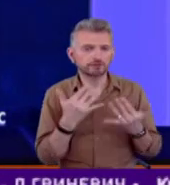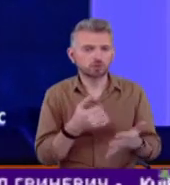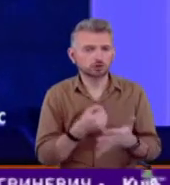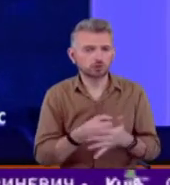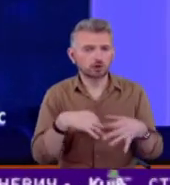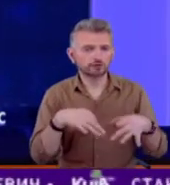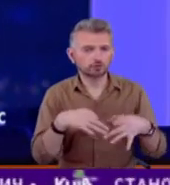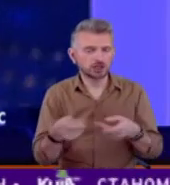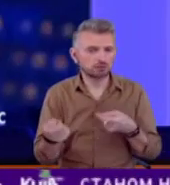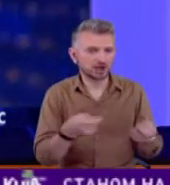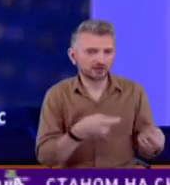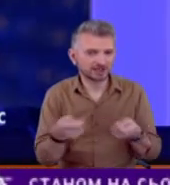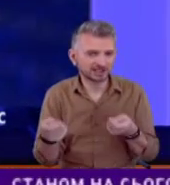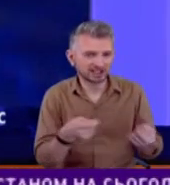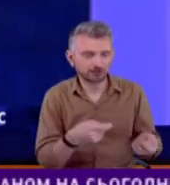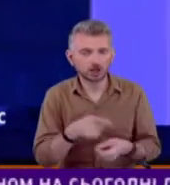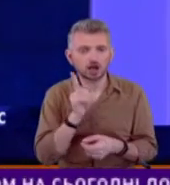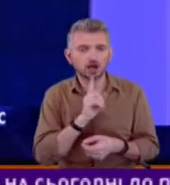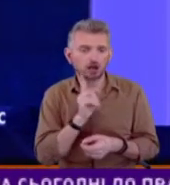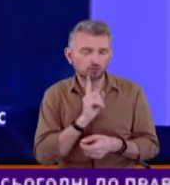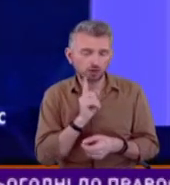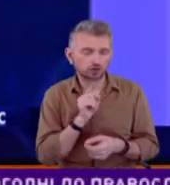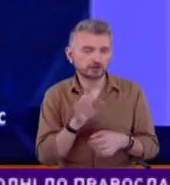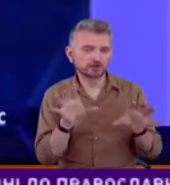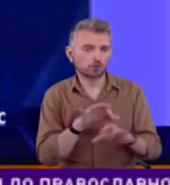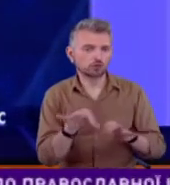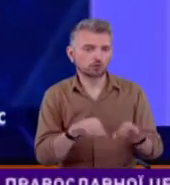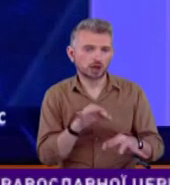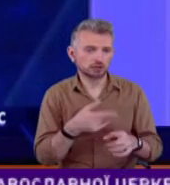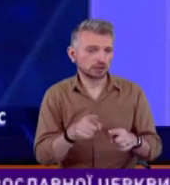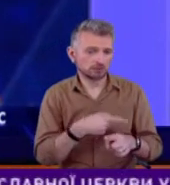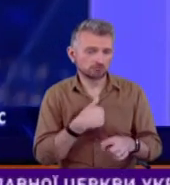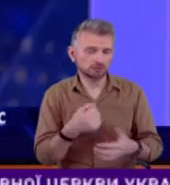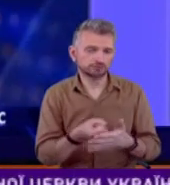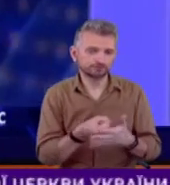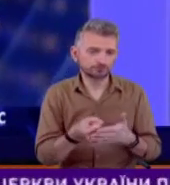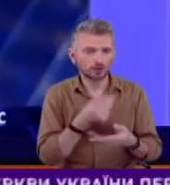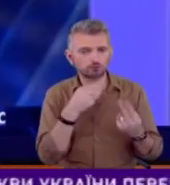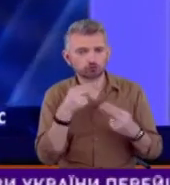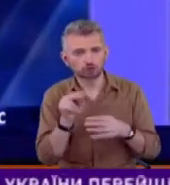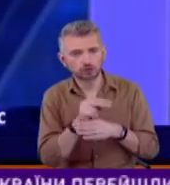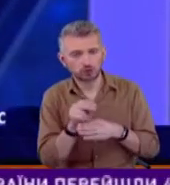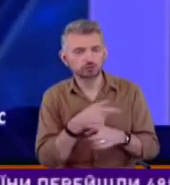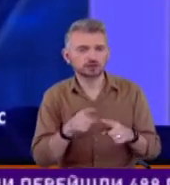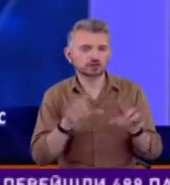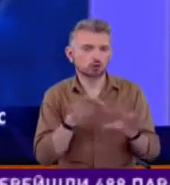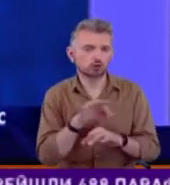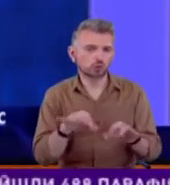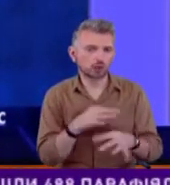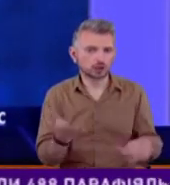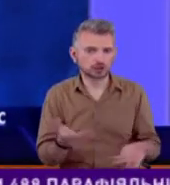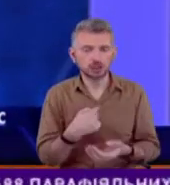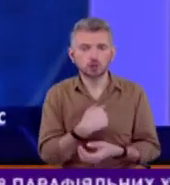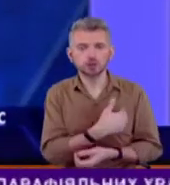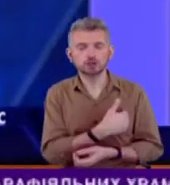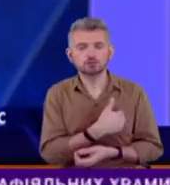автомобільних перевізників. І, на жаль, поки що він також є законопроектом. І ми над цим працюємо, ми його вдосконалюємо, але це законопроект. Тому я